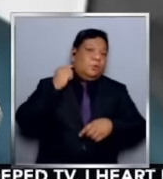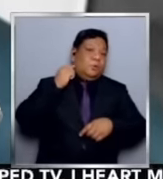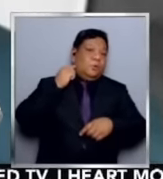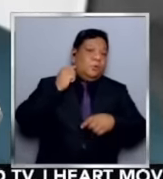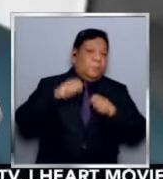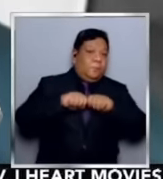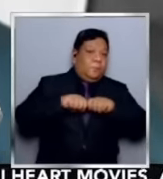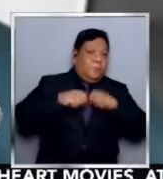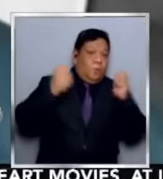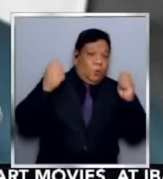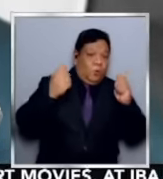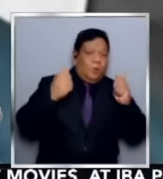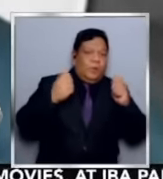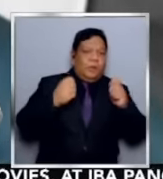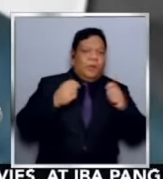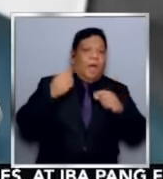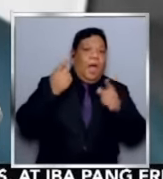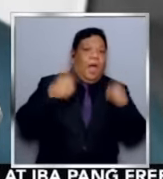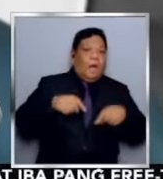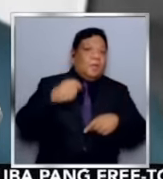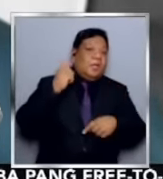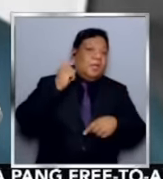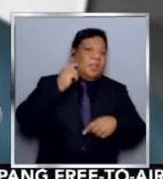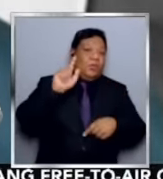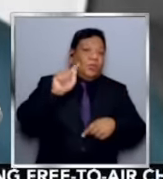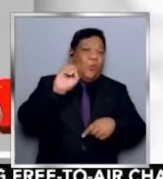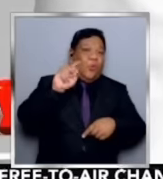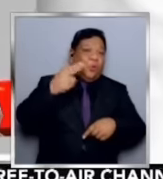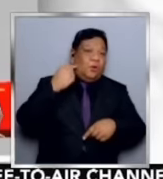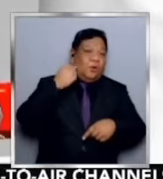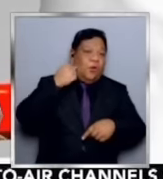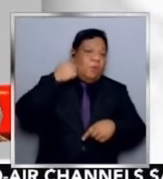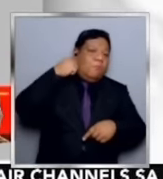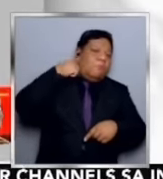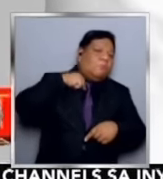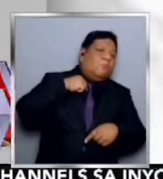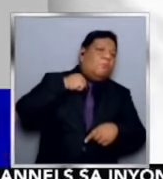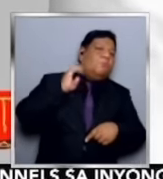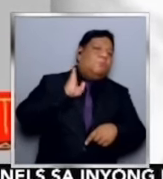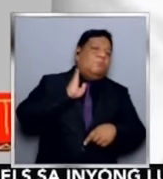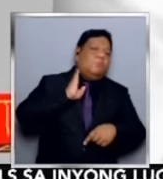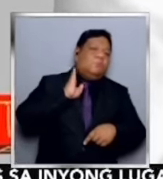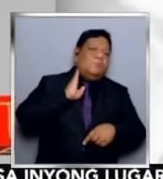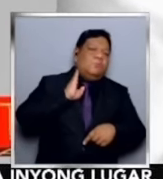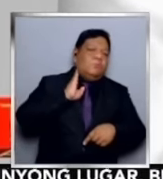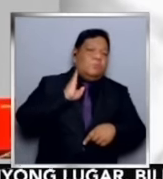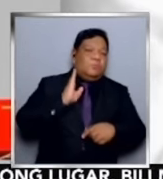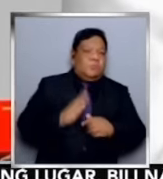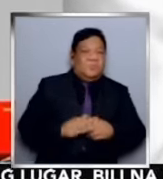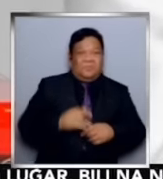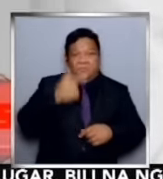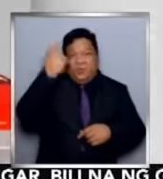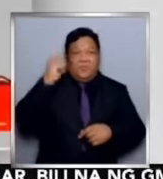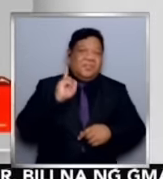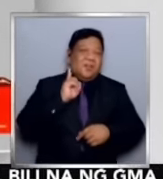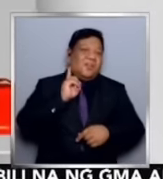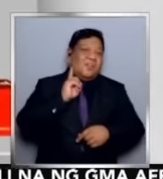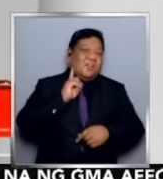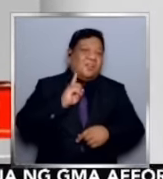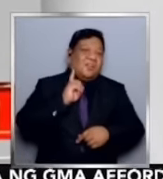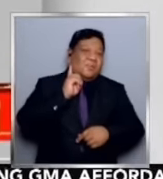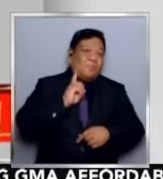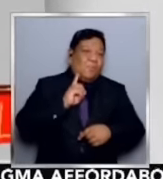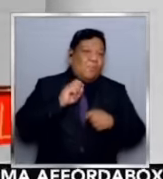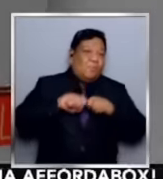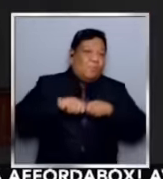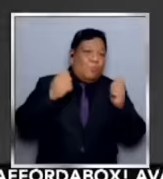Kaya na-displace siya papunta sa submandibular space. Since nabasag yung buto sa likod, na-shoot yung ngipin